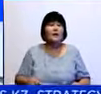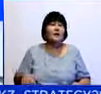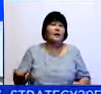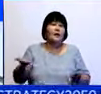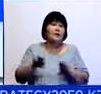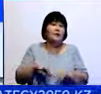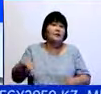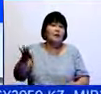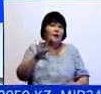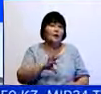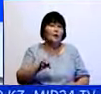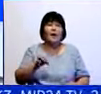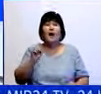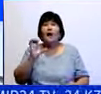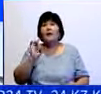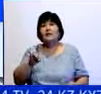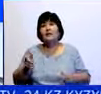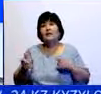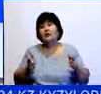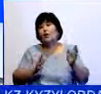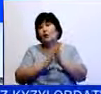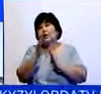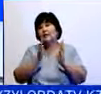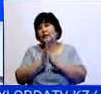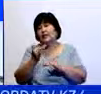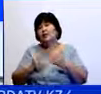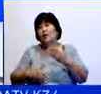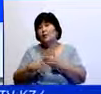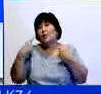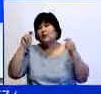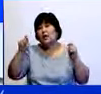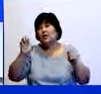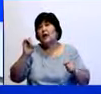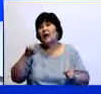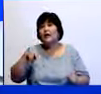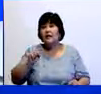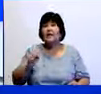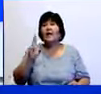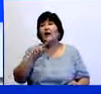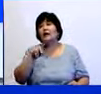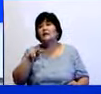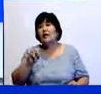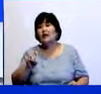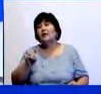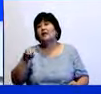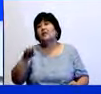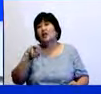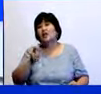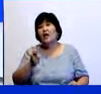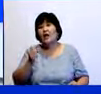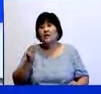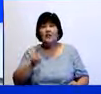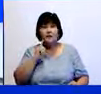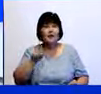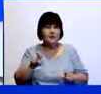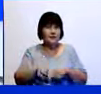Повсеместно в области методом осара заготавливается сено в помощь животноводам Аральского и Казалинского районов. Жалгарская молодежь тоже не